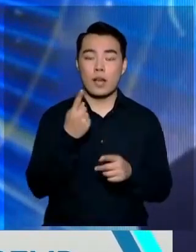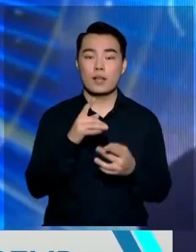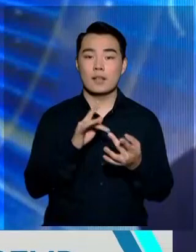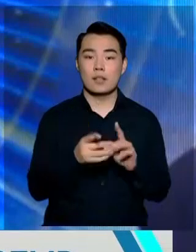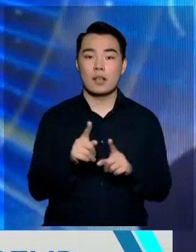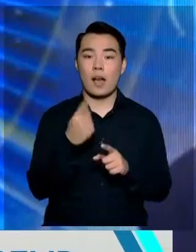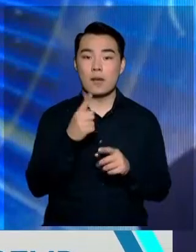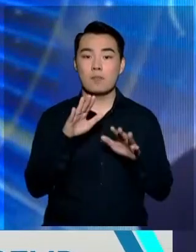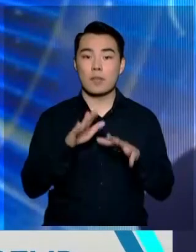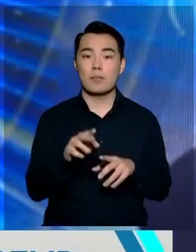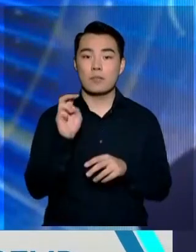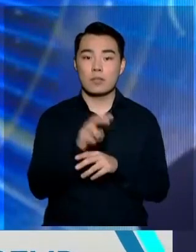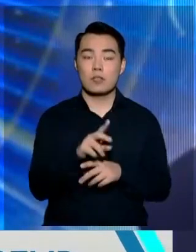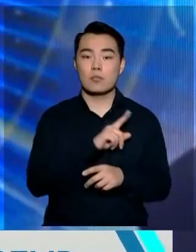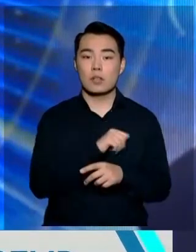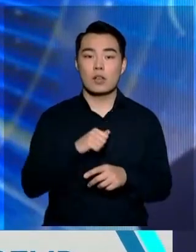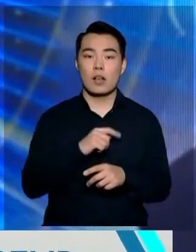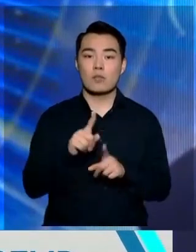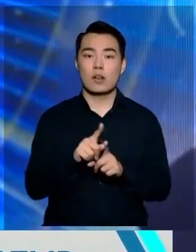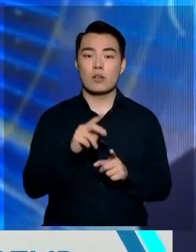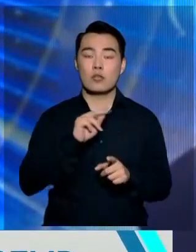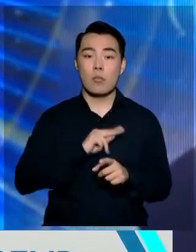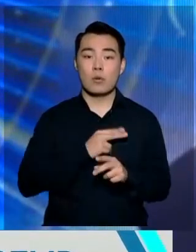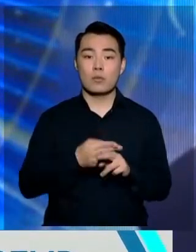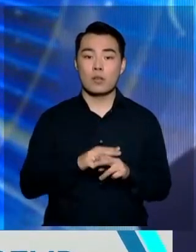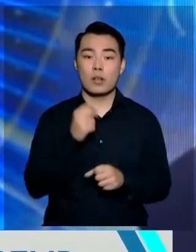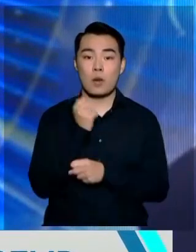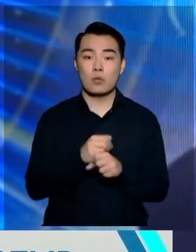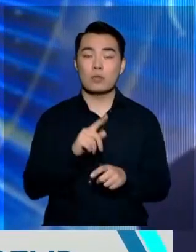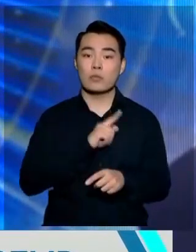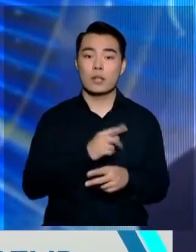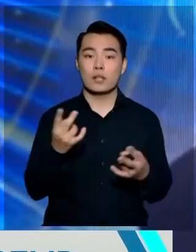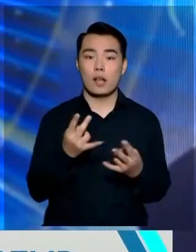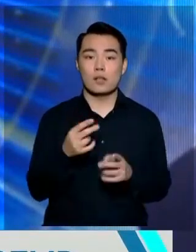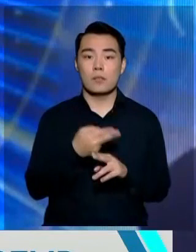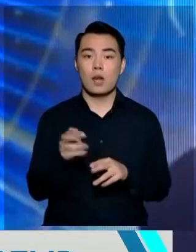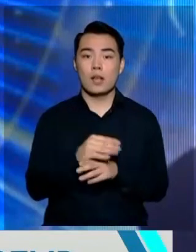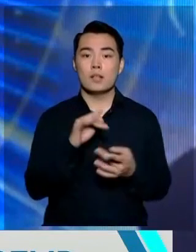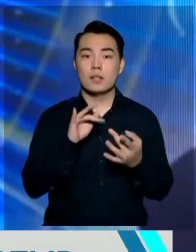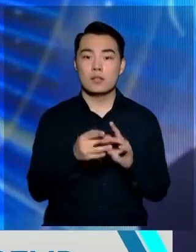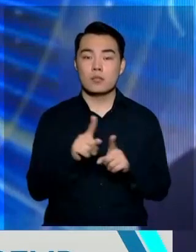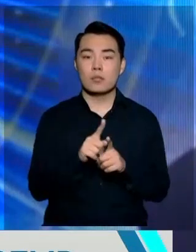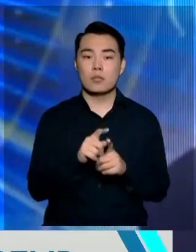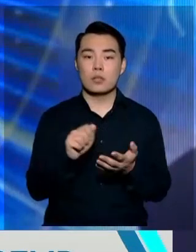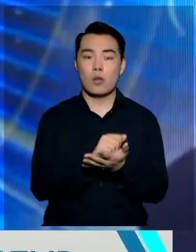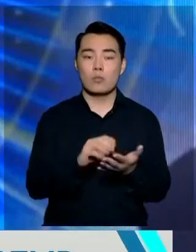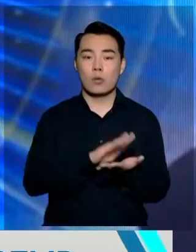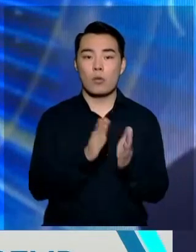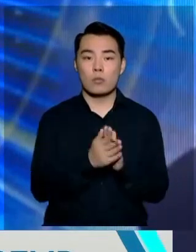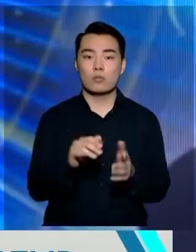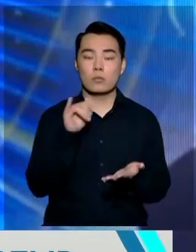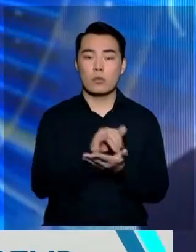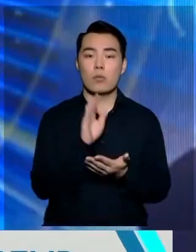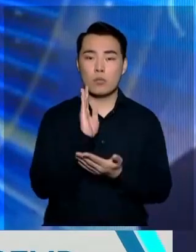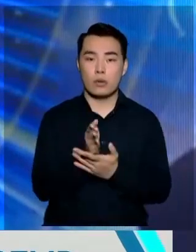келіп, қызметтерін бітіру керекпін. Ол енді екінші тапқа біз олардың да қызметтерін электронды қыламыз, үйден шықпайтындай қыламыз. Ал